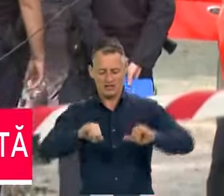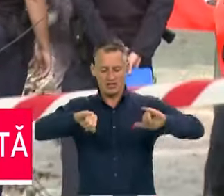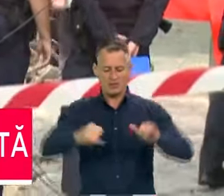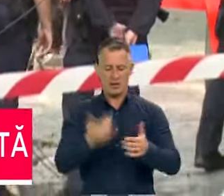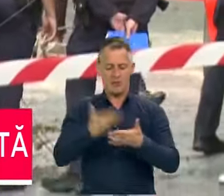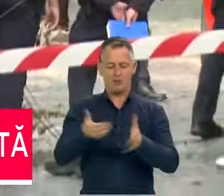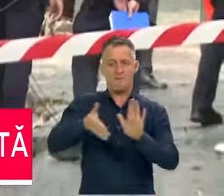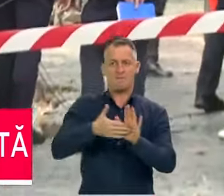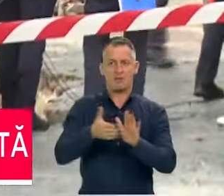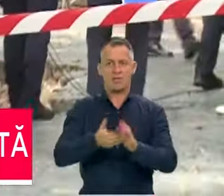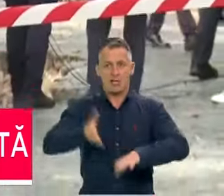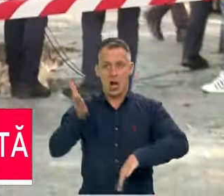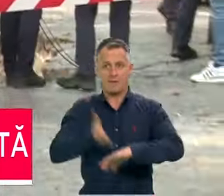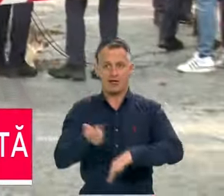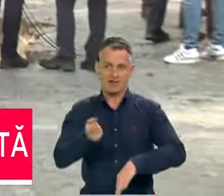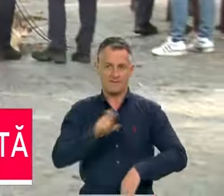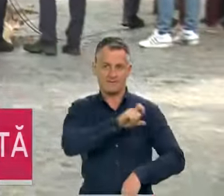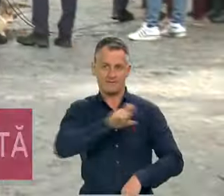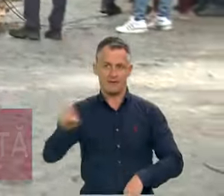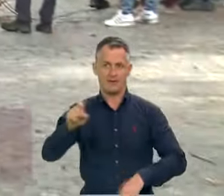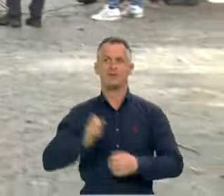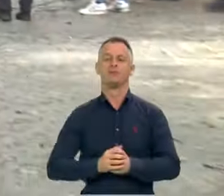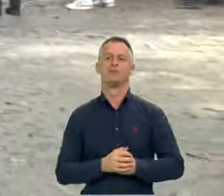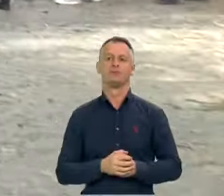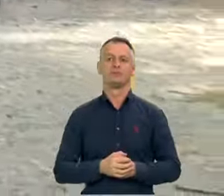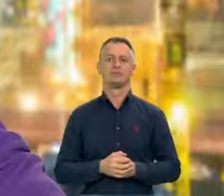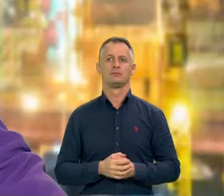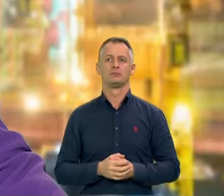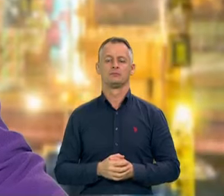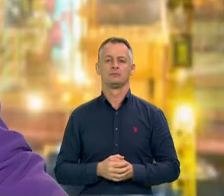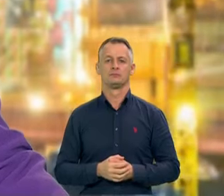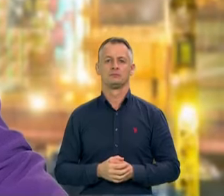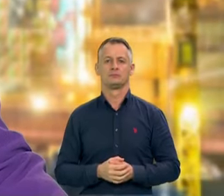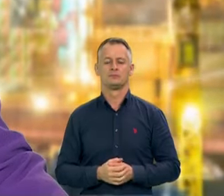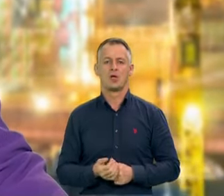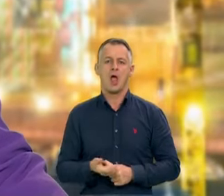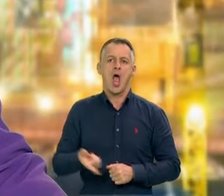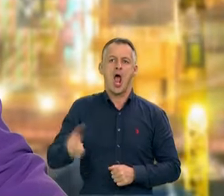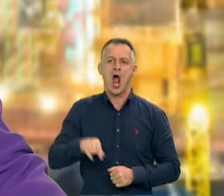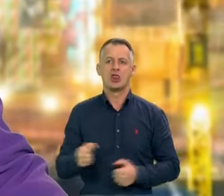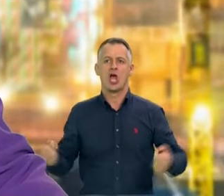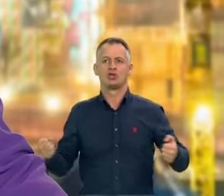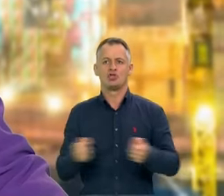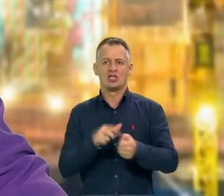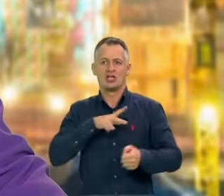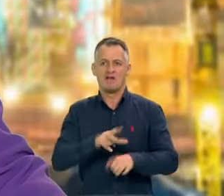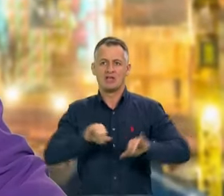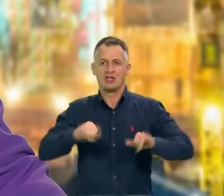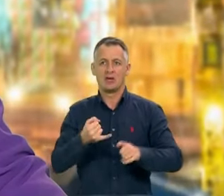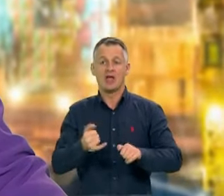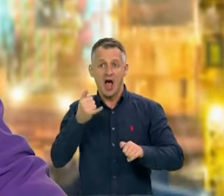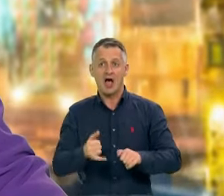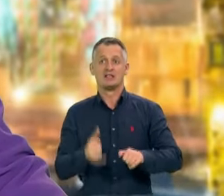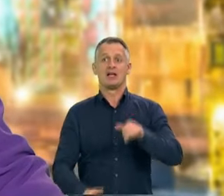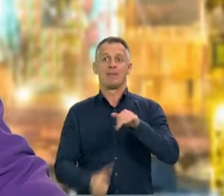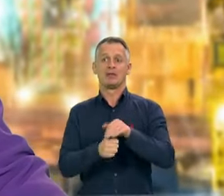pentru infracțiunea de vătămare corporală din culpă un alt accident grav a avut loc tot astăzi în capitală